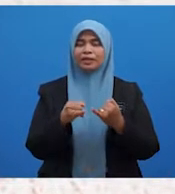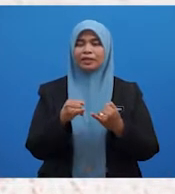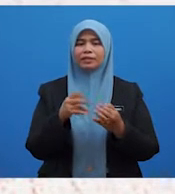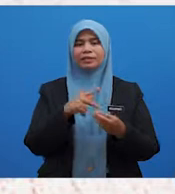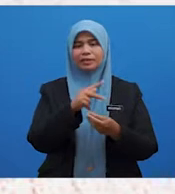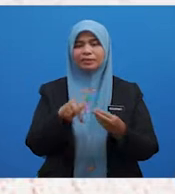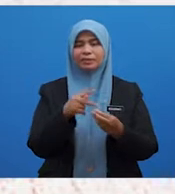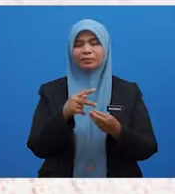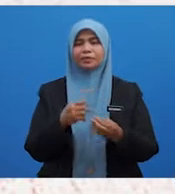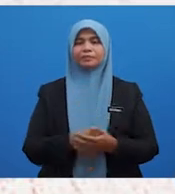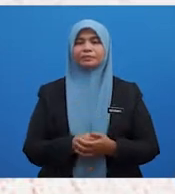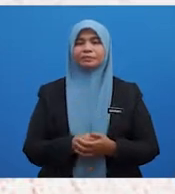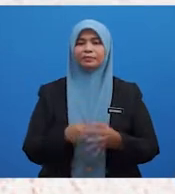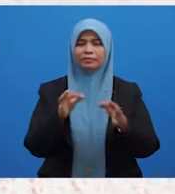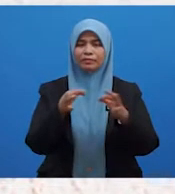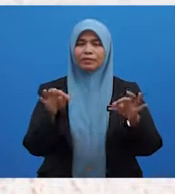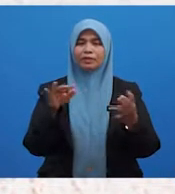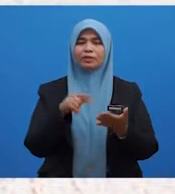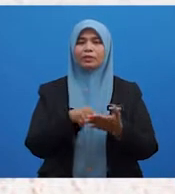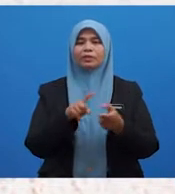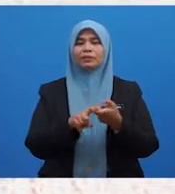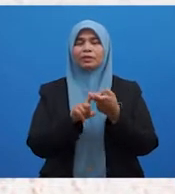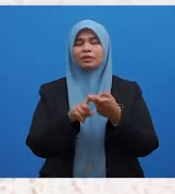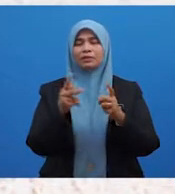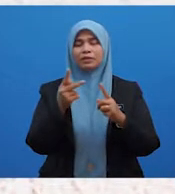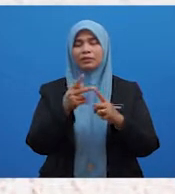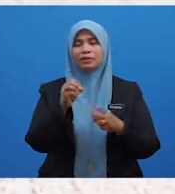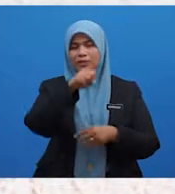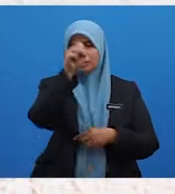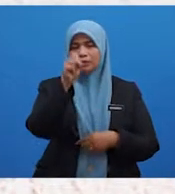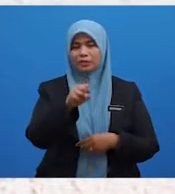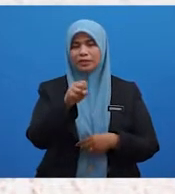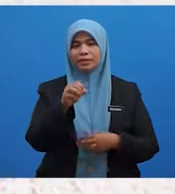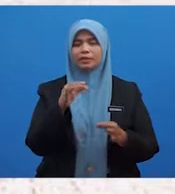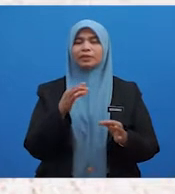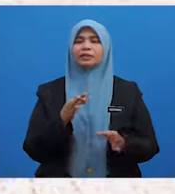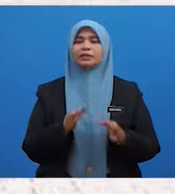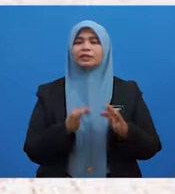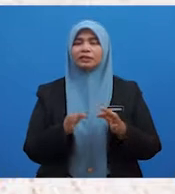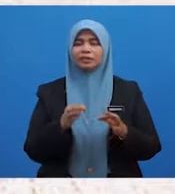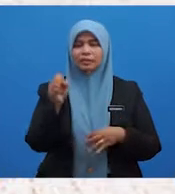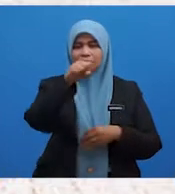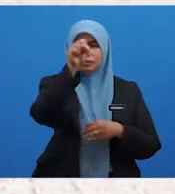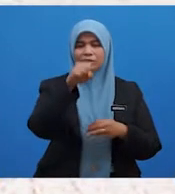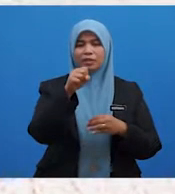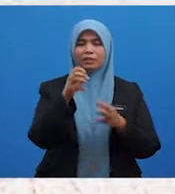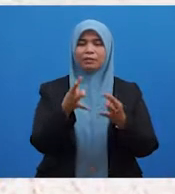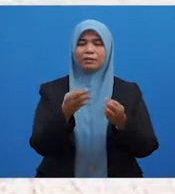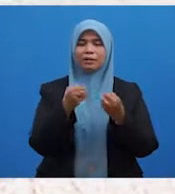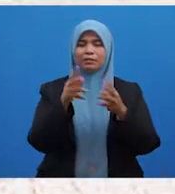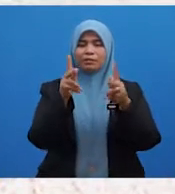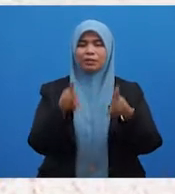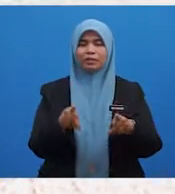kesimpulan kecil. Ayat ini bergantung kepada soalan. Jika soalan meminta